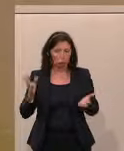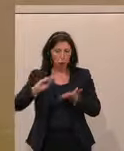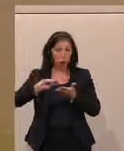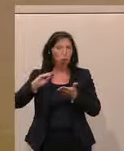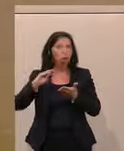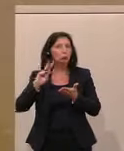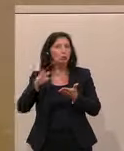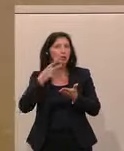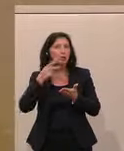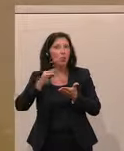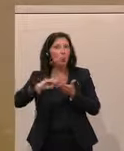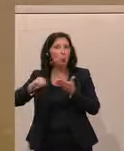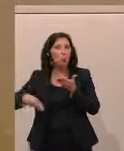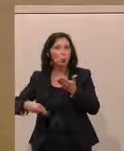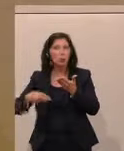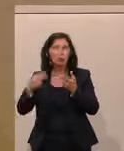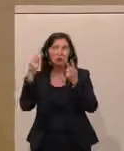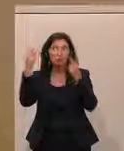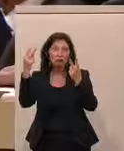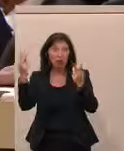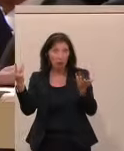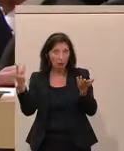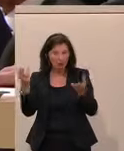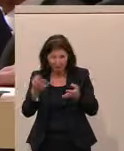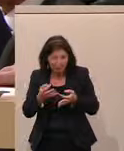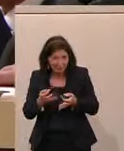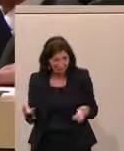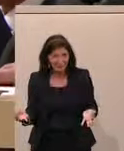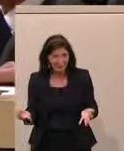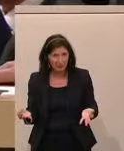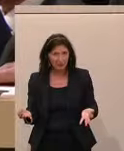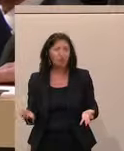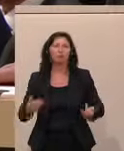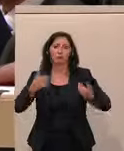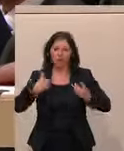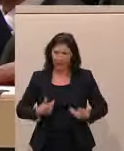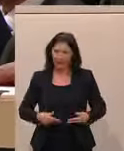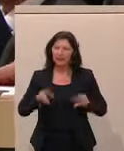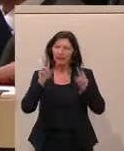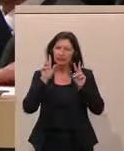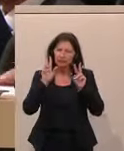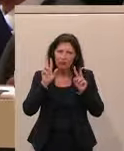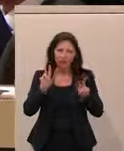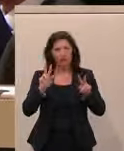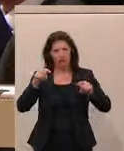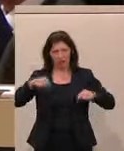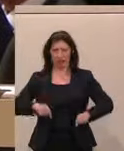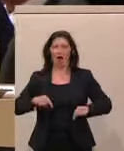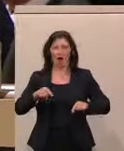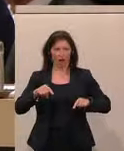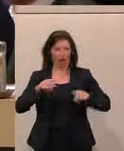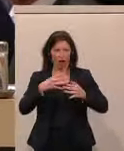Unterschrift nichts wert. Und nachdem ich einer der wenigen wirklich Konservativen hier im Haus bin,